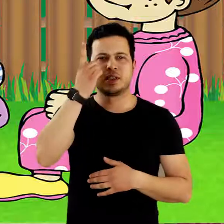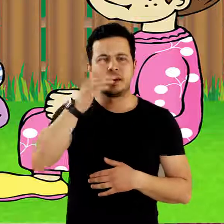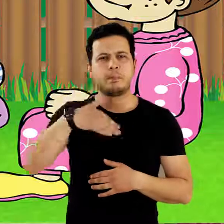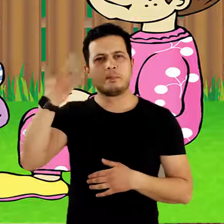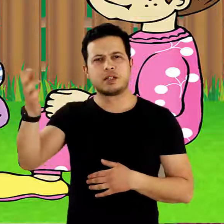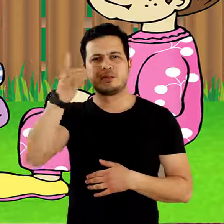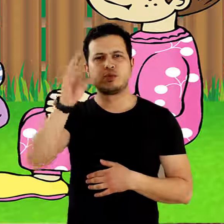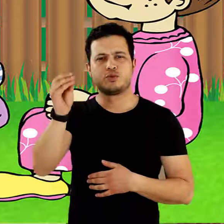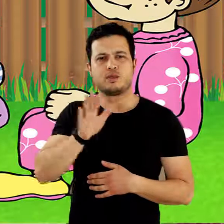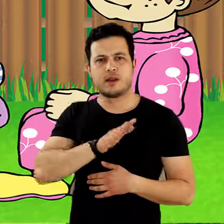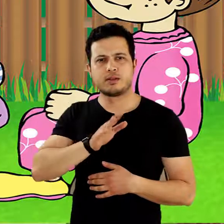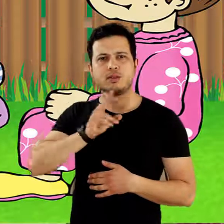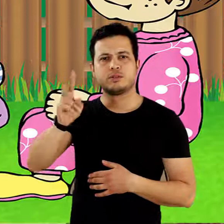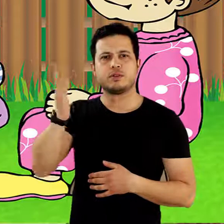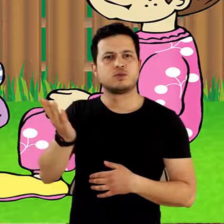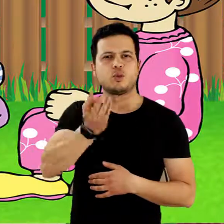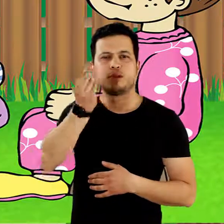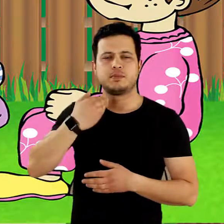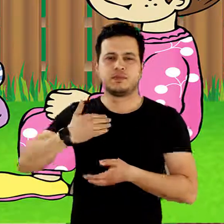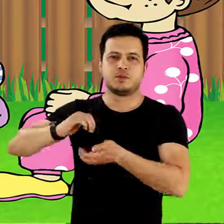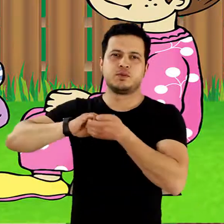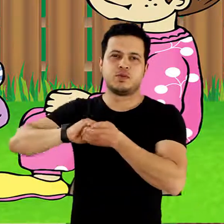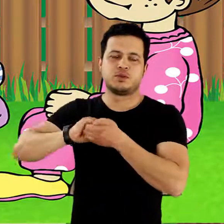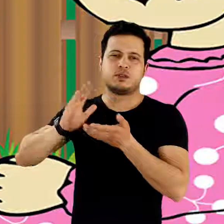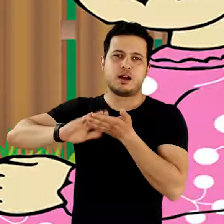vardı. Onunla çok iyi arkadaş olmuştuk.